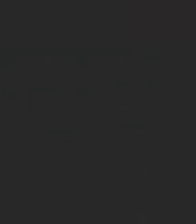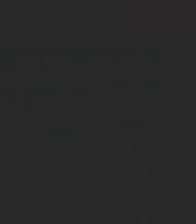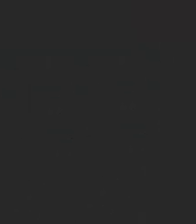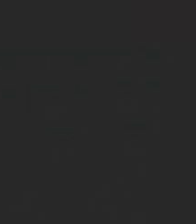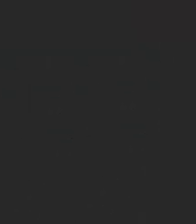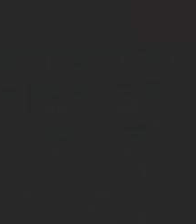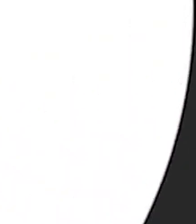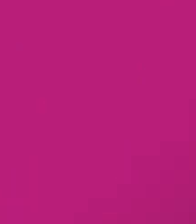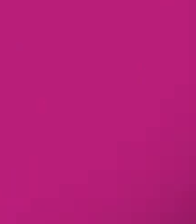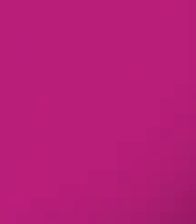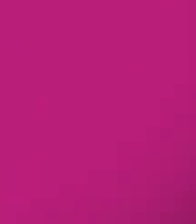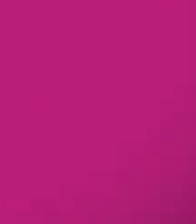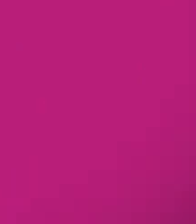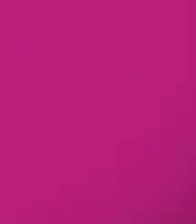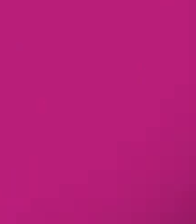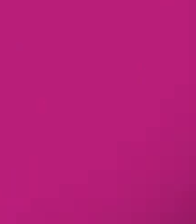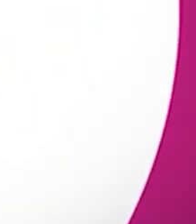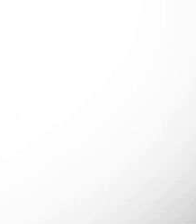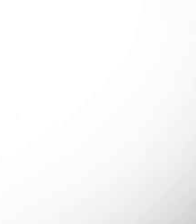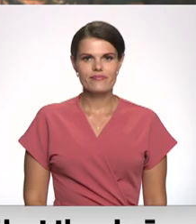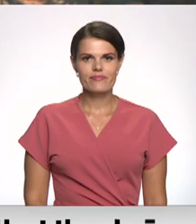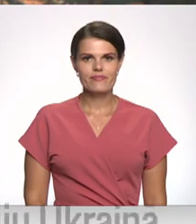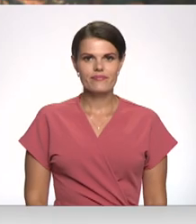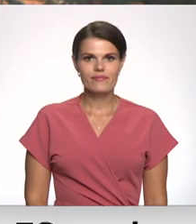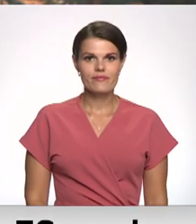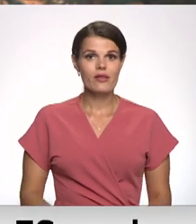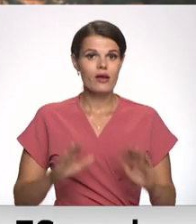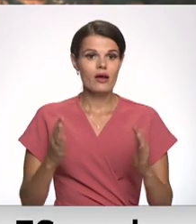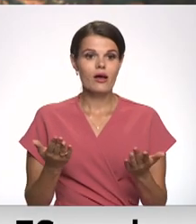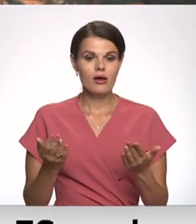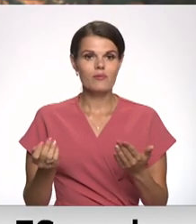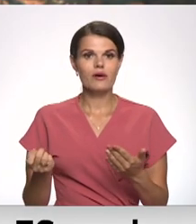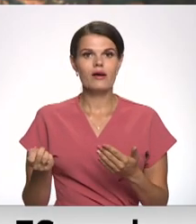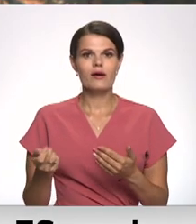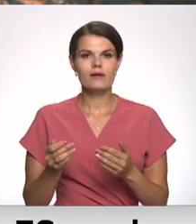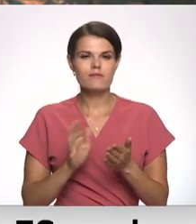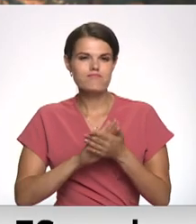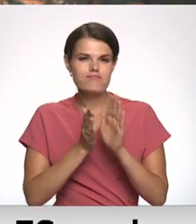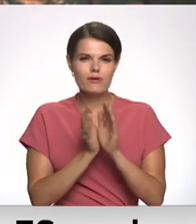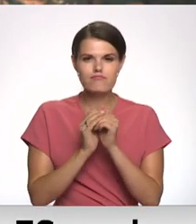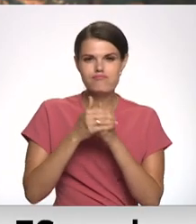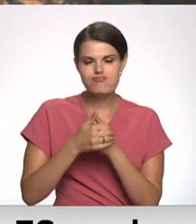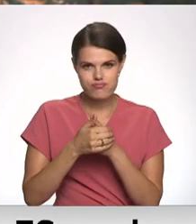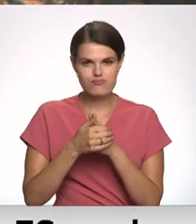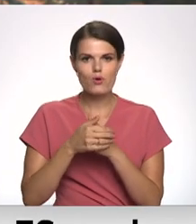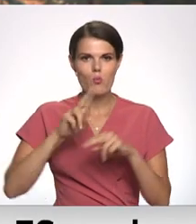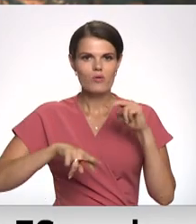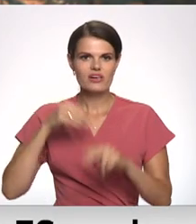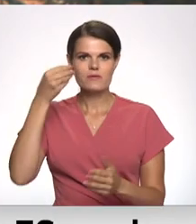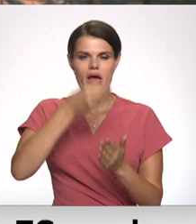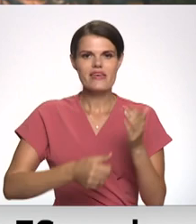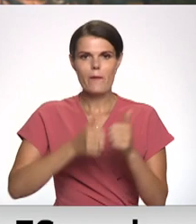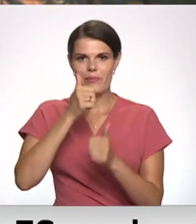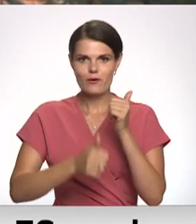Re, viss ēters ir te! Bet slēdzotājs Liektas vienošanās būvniecības iepirkumā vairāk nekā